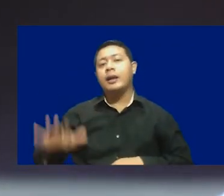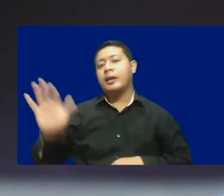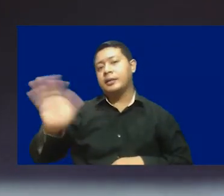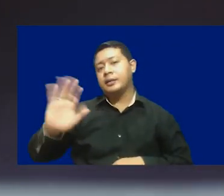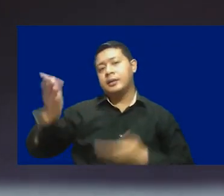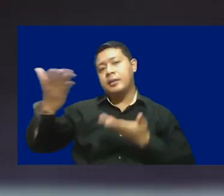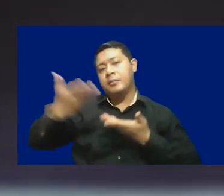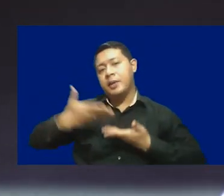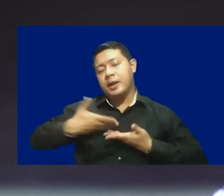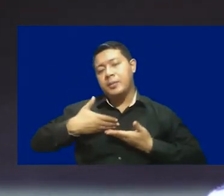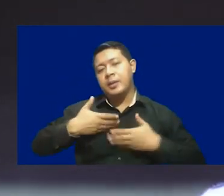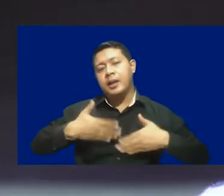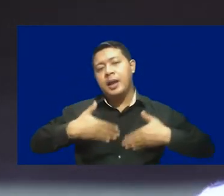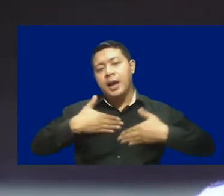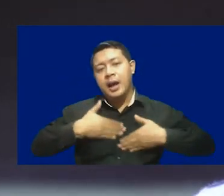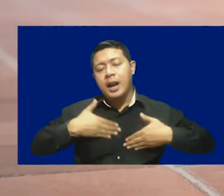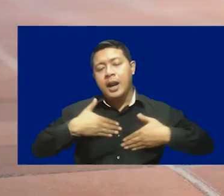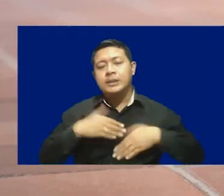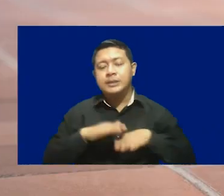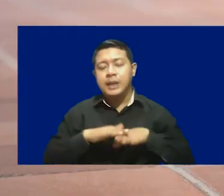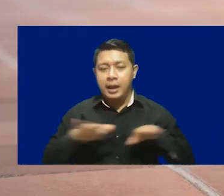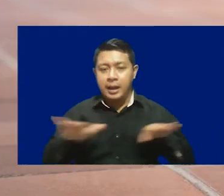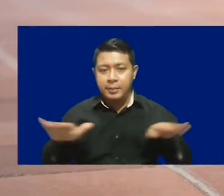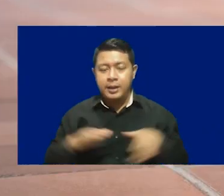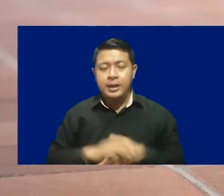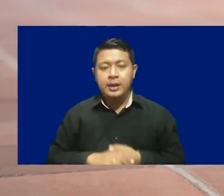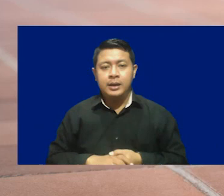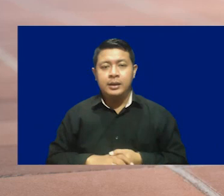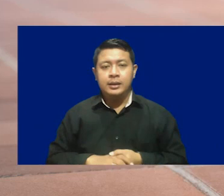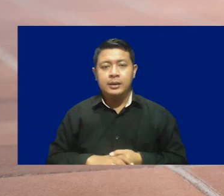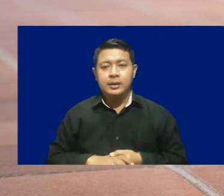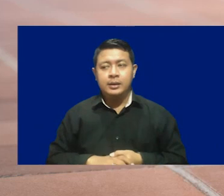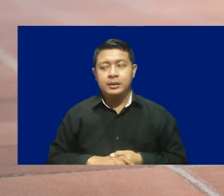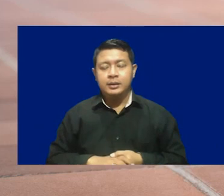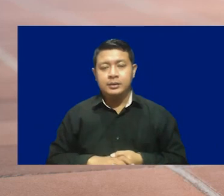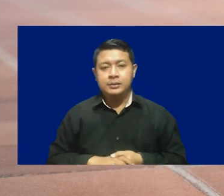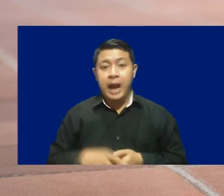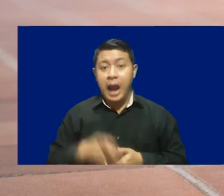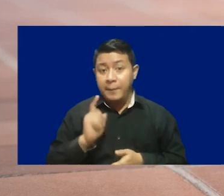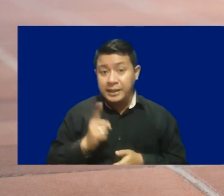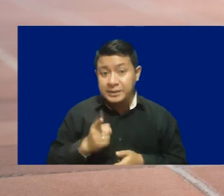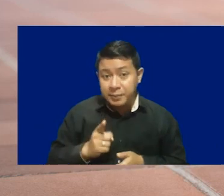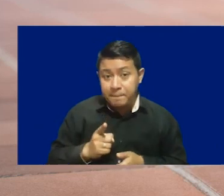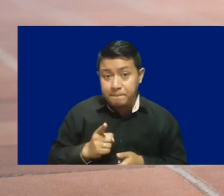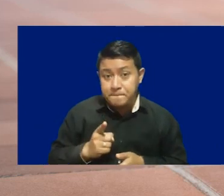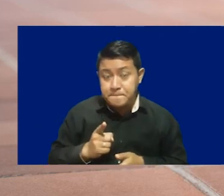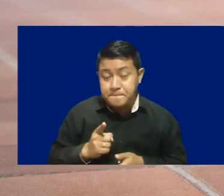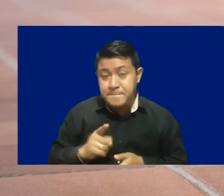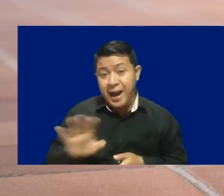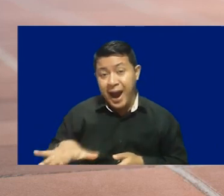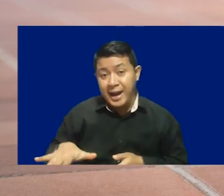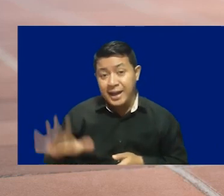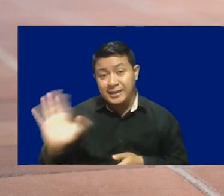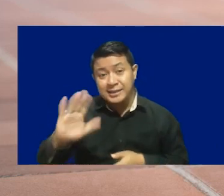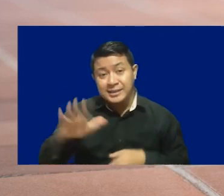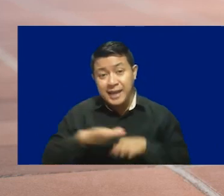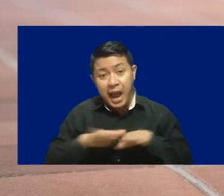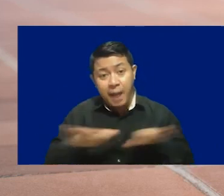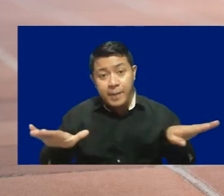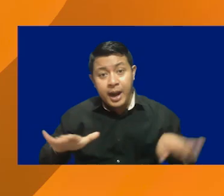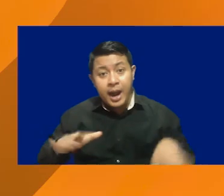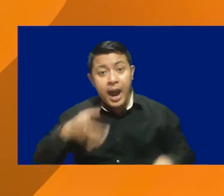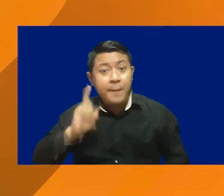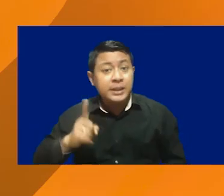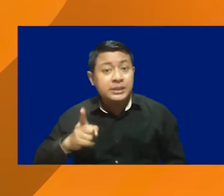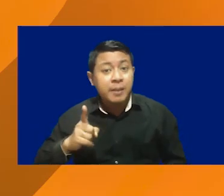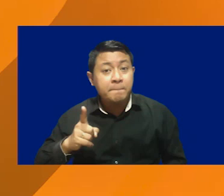Itu akibat kalau seorang anak tidak mendapatkan rasa aman. Nah, sebabnya apa yang